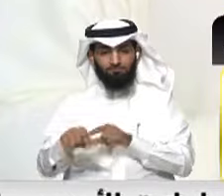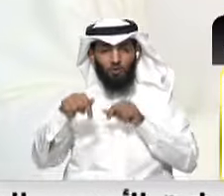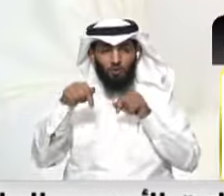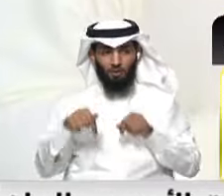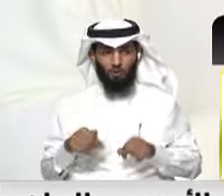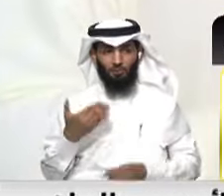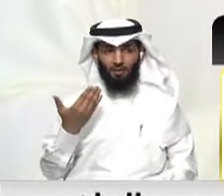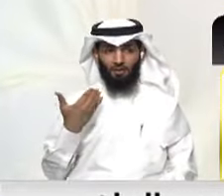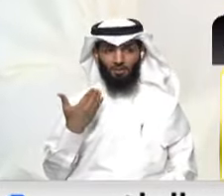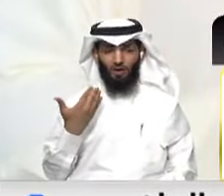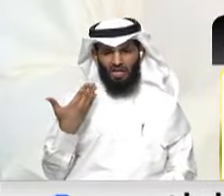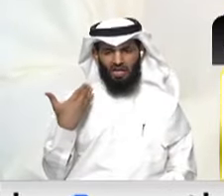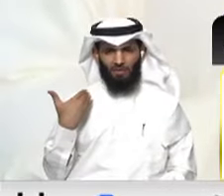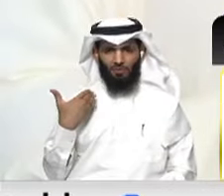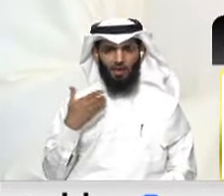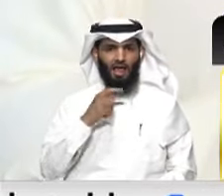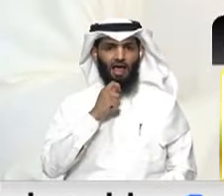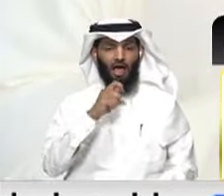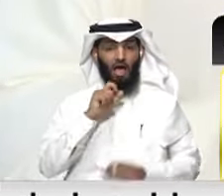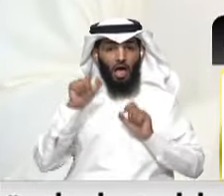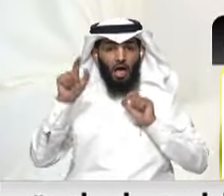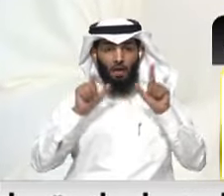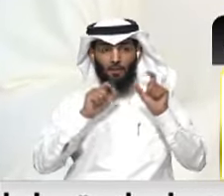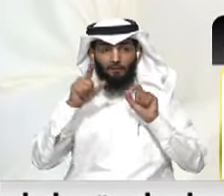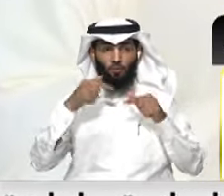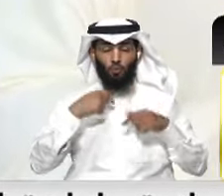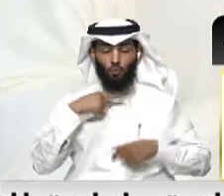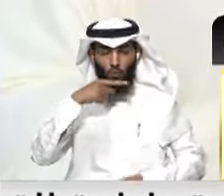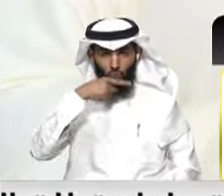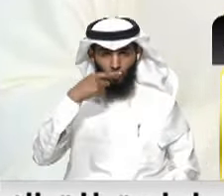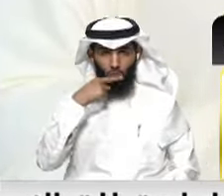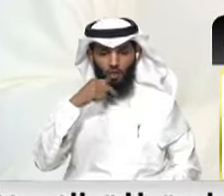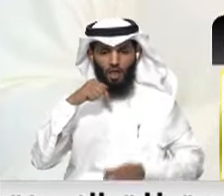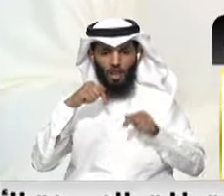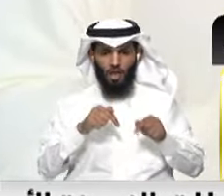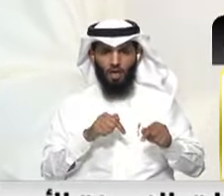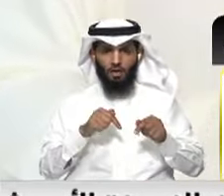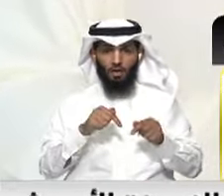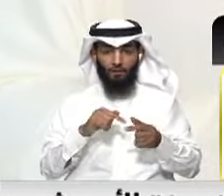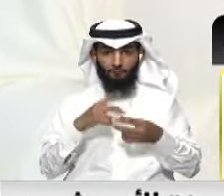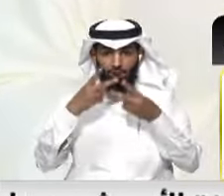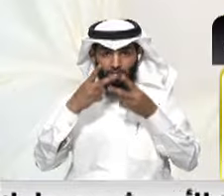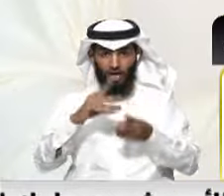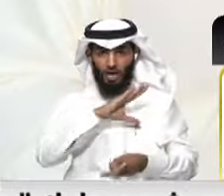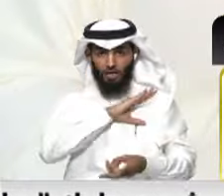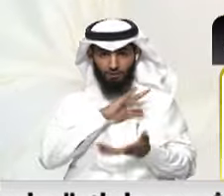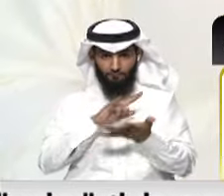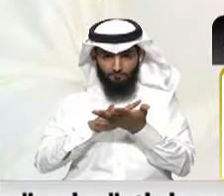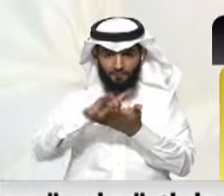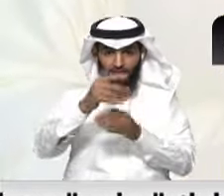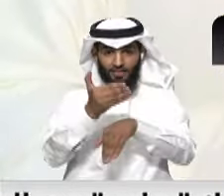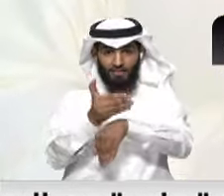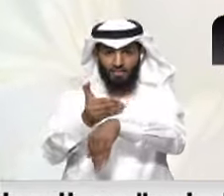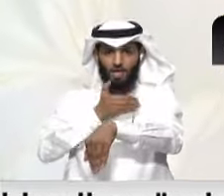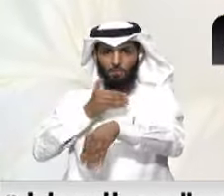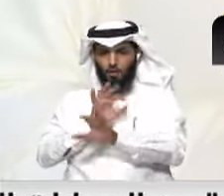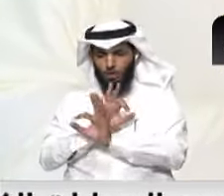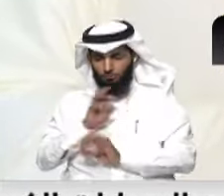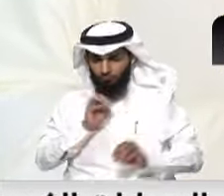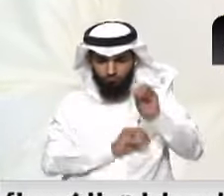الأخبار السابقة أن الإدارة العامة للطيران المدني وضعت خطط مسبقة لتسيير عملية الحجاج